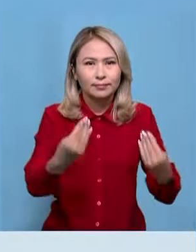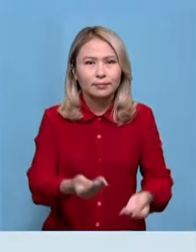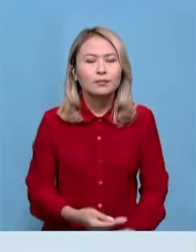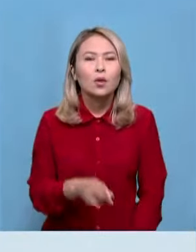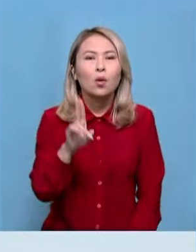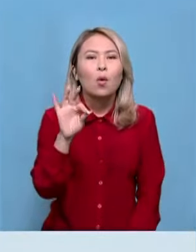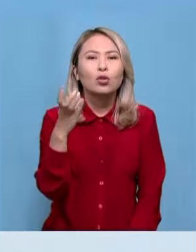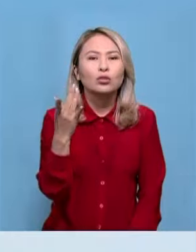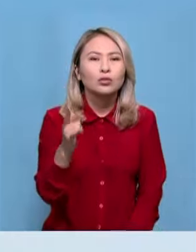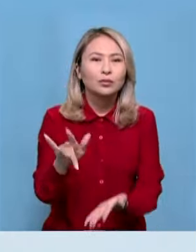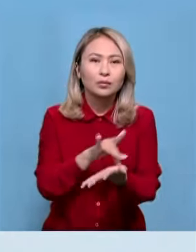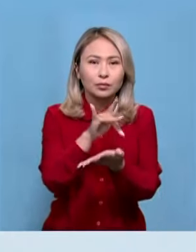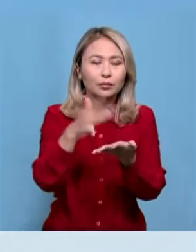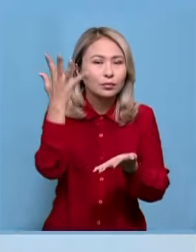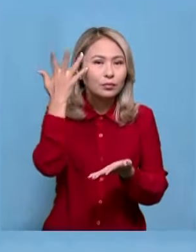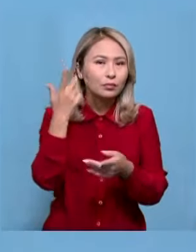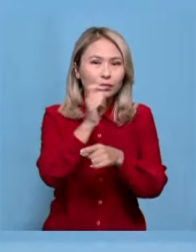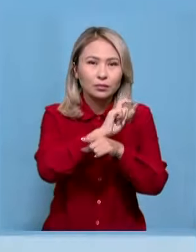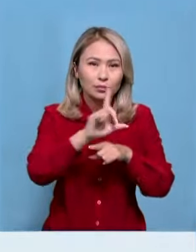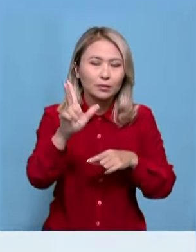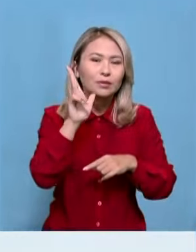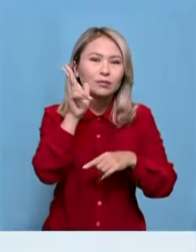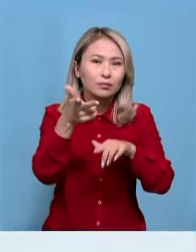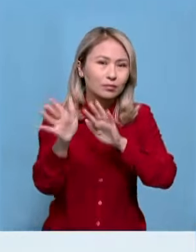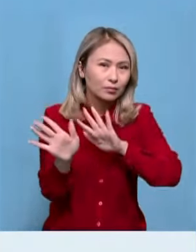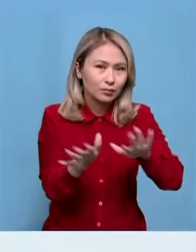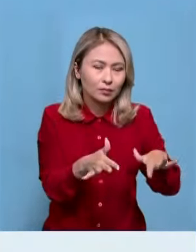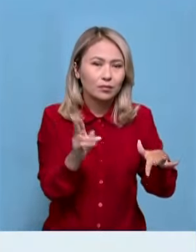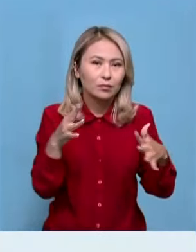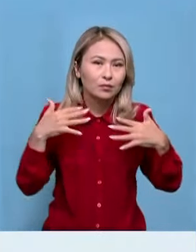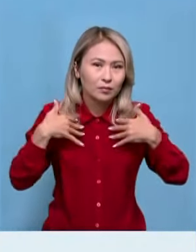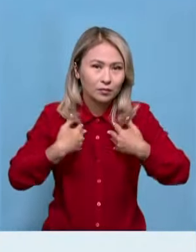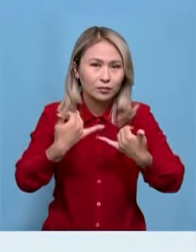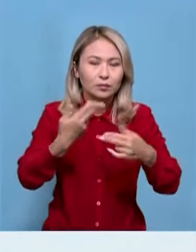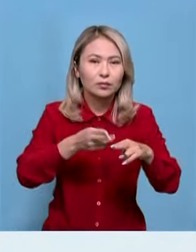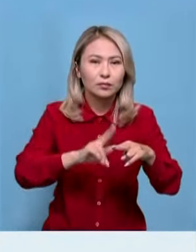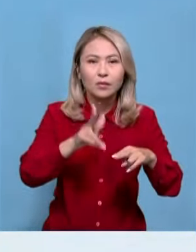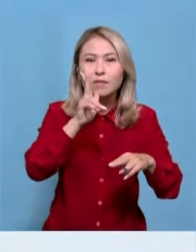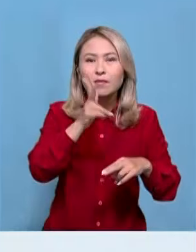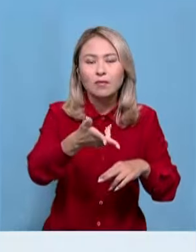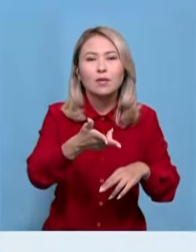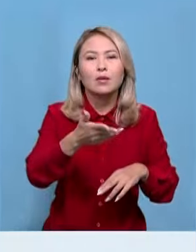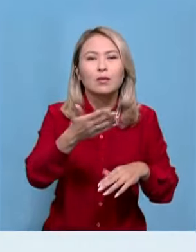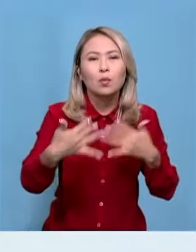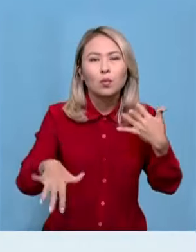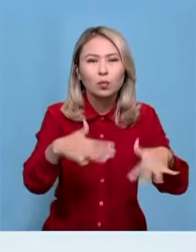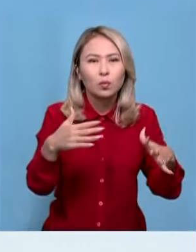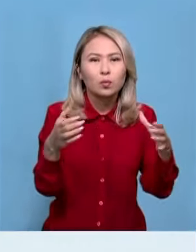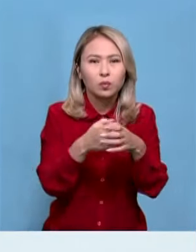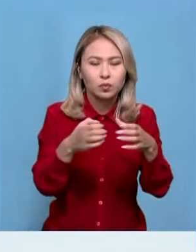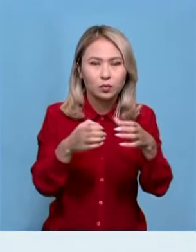қаласы қала болғанына биыл 3 жыл болды. Бірақ та өкінішке орай сол 3 жылда біз осал